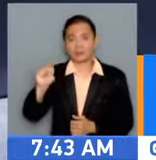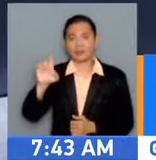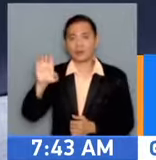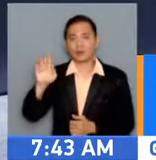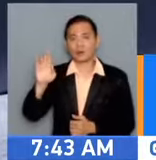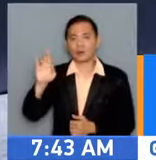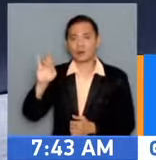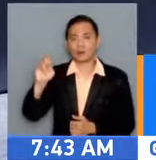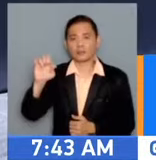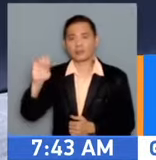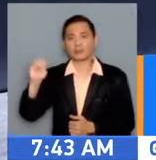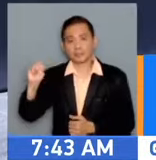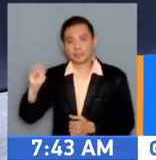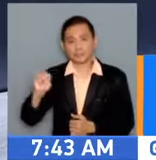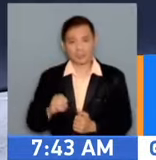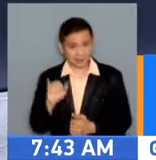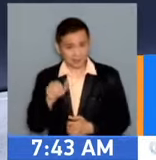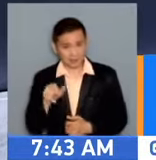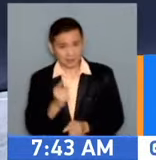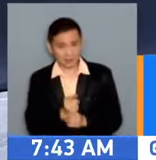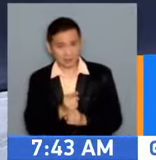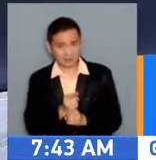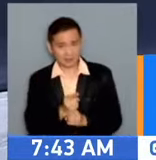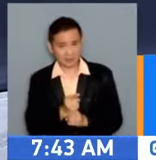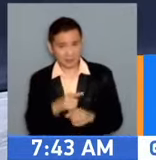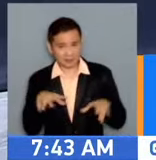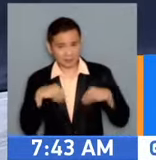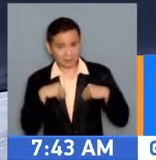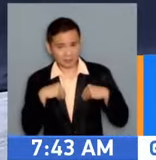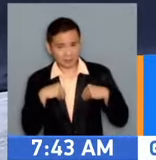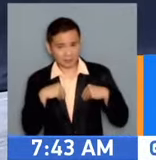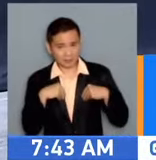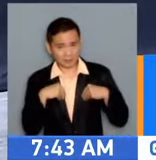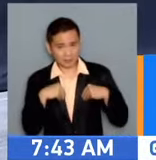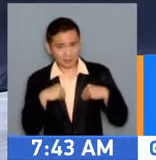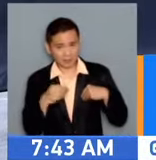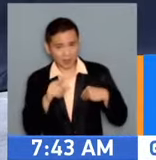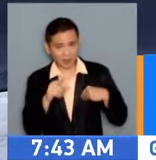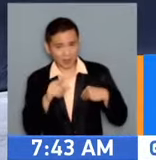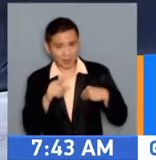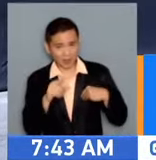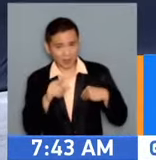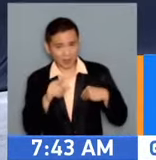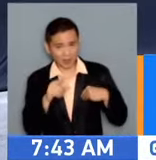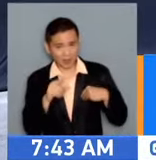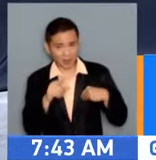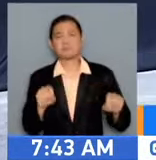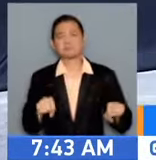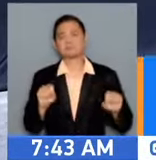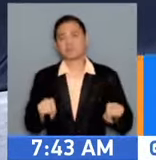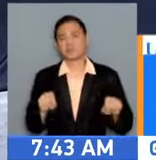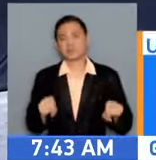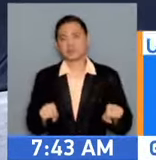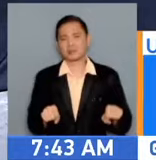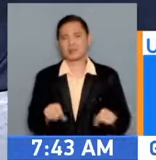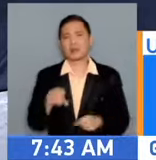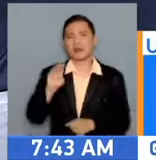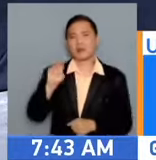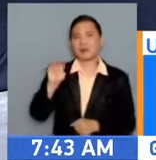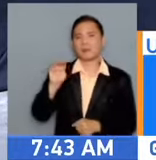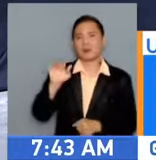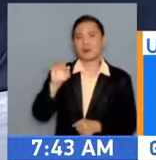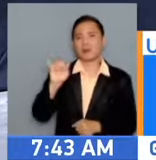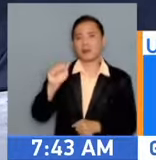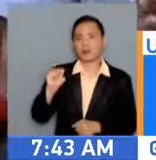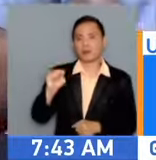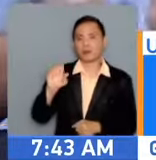Closas, is that okay? That's acceptable, yes? Puede, okay, all that right. is acceptable. The answer is actually Mariano Trias E. Closas. Wow. But